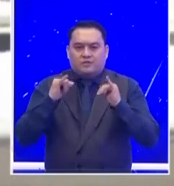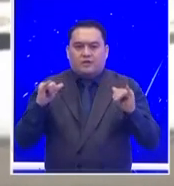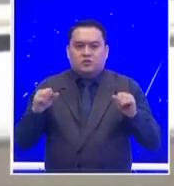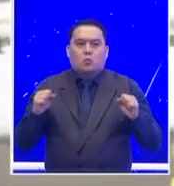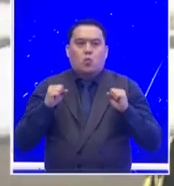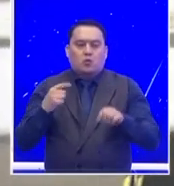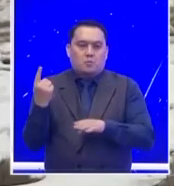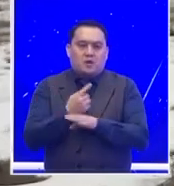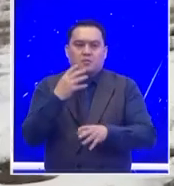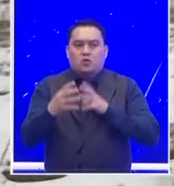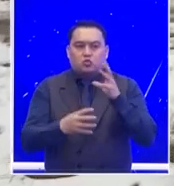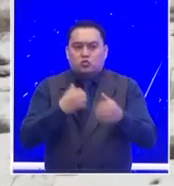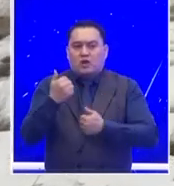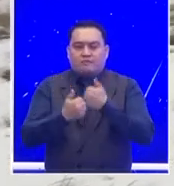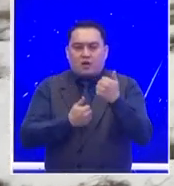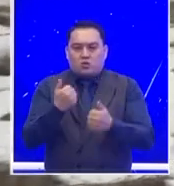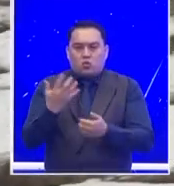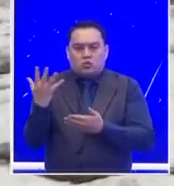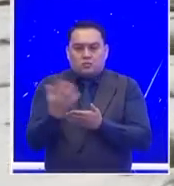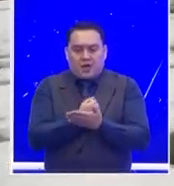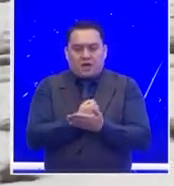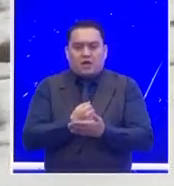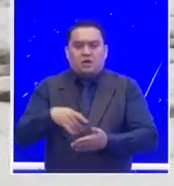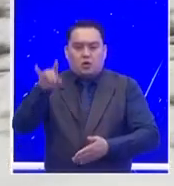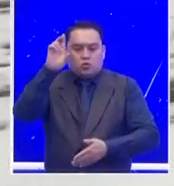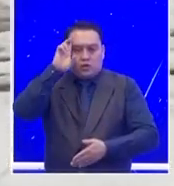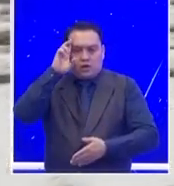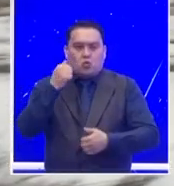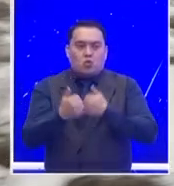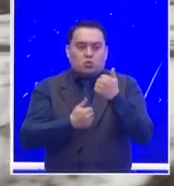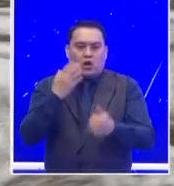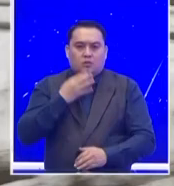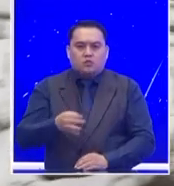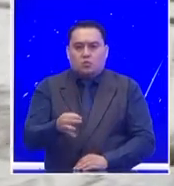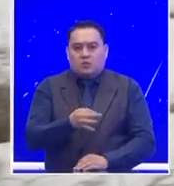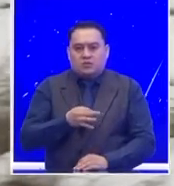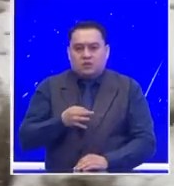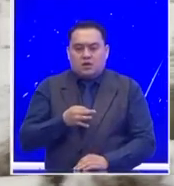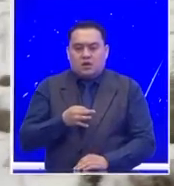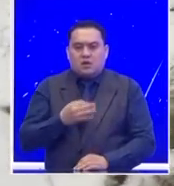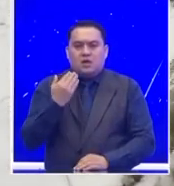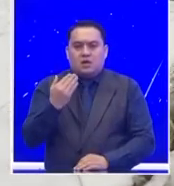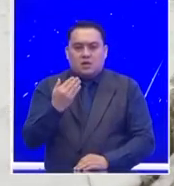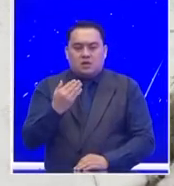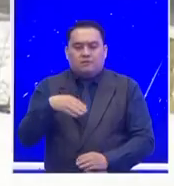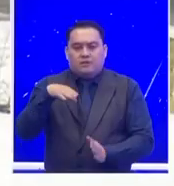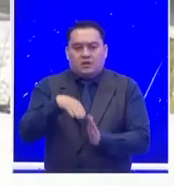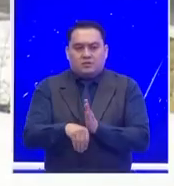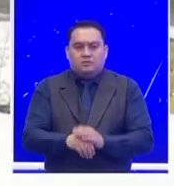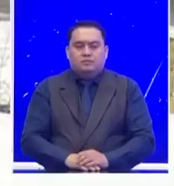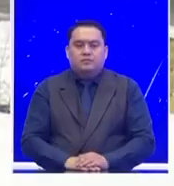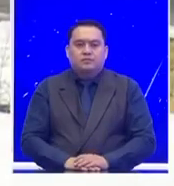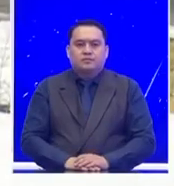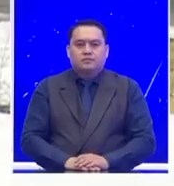спорта. Первые международные соревнования стали успешными как для страны, так и для гонщиков из Алматинской области. К слову, их вклад стал колоссальный.